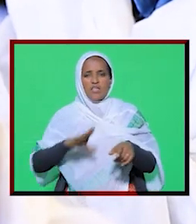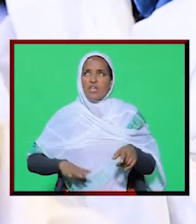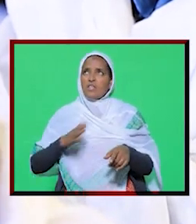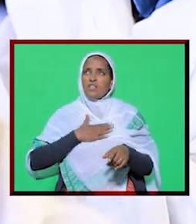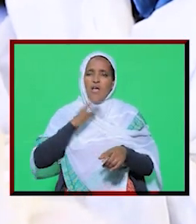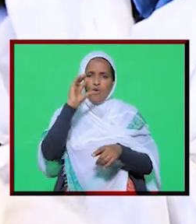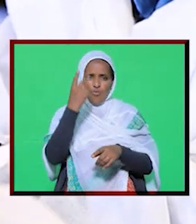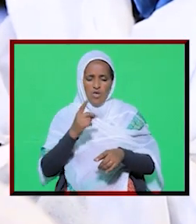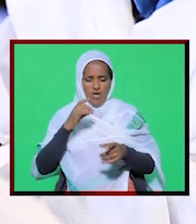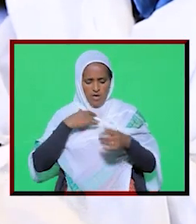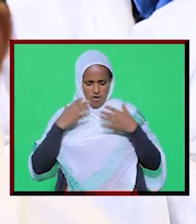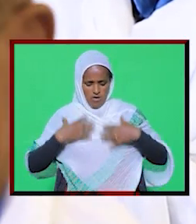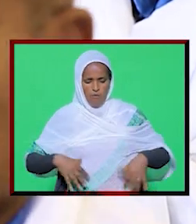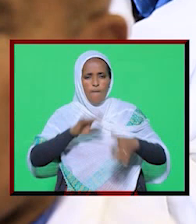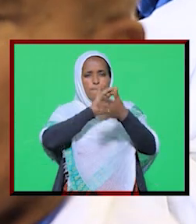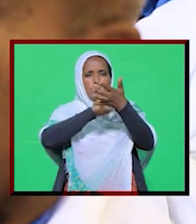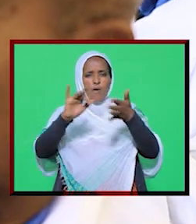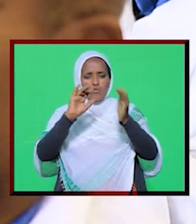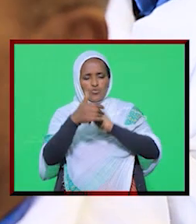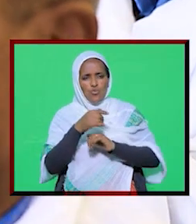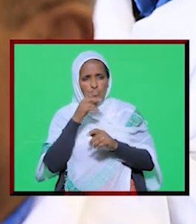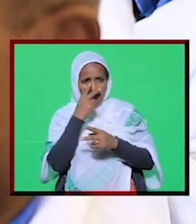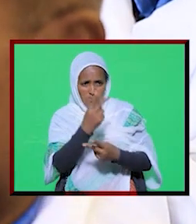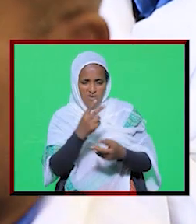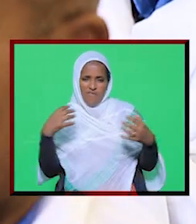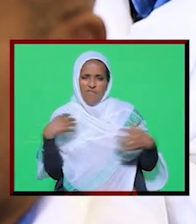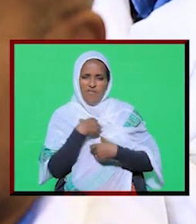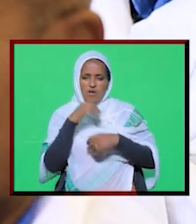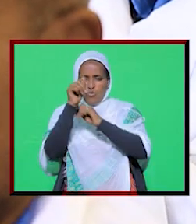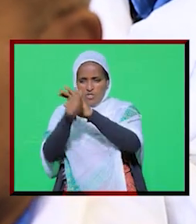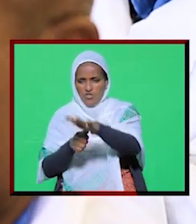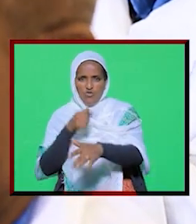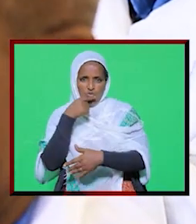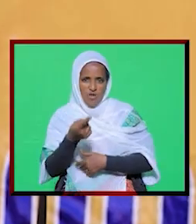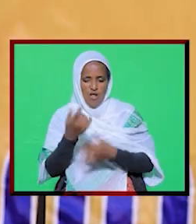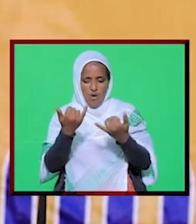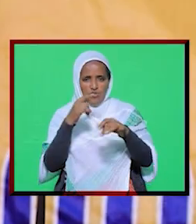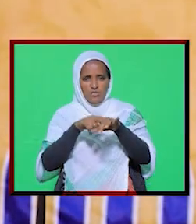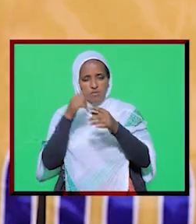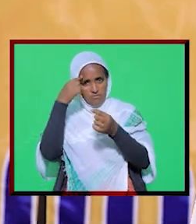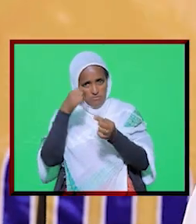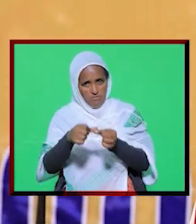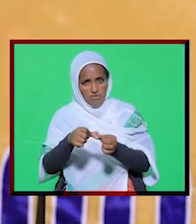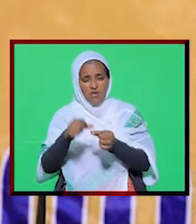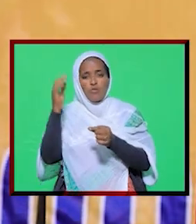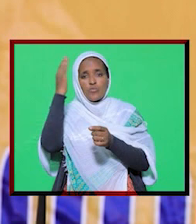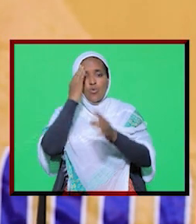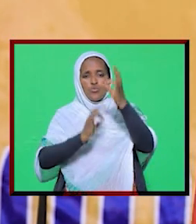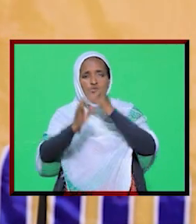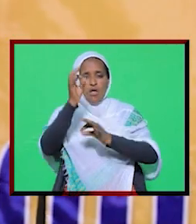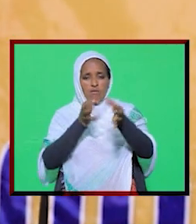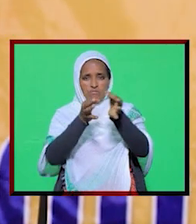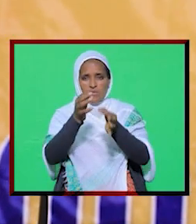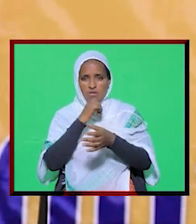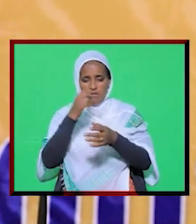ሆይ ራቁቴን ስለሆንኩ ፈራሁ ተሸሸኩም ይላል። አሁን እዚህ ላይ አስተውሉ ምዕመናን፣ የምታውቁትን ታሪክ